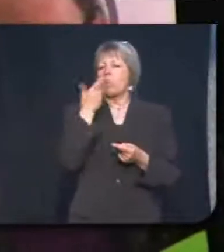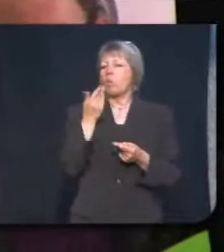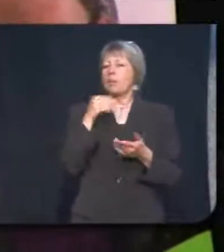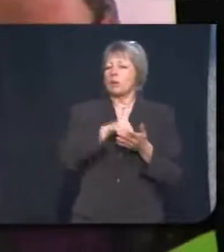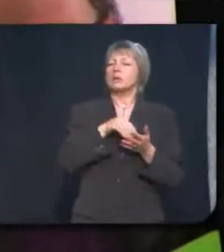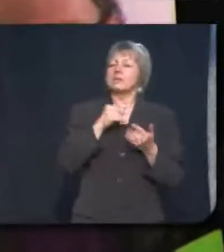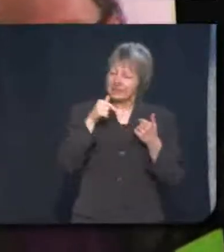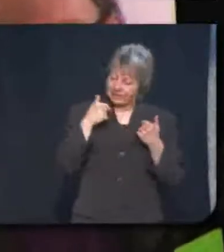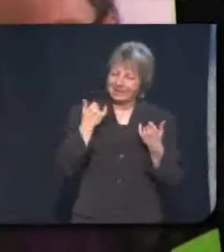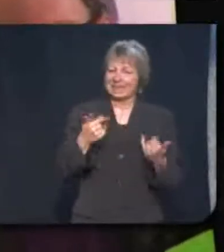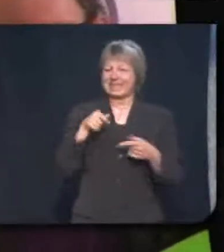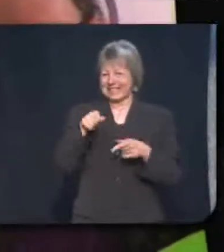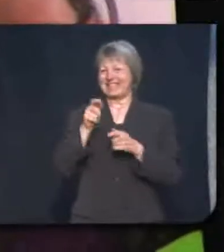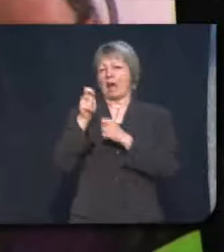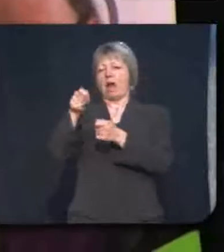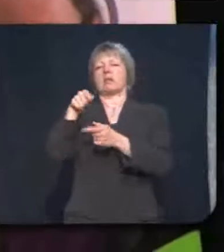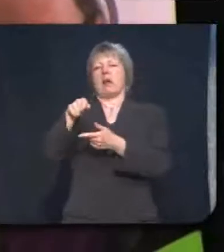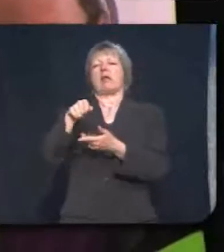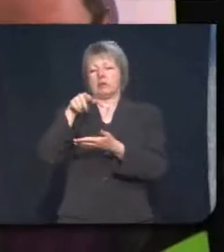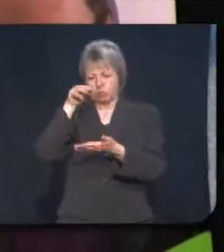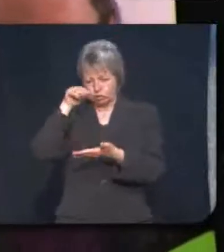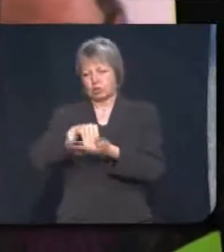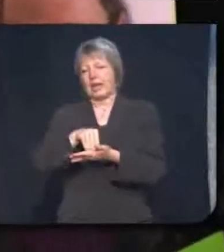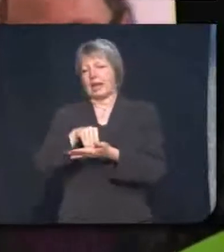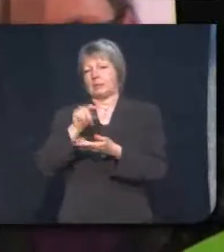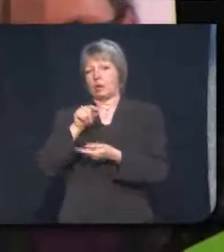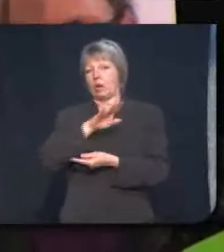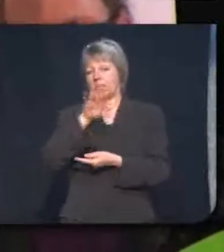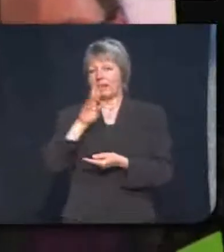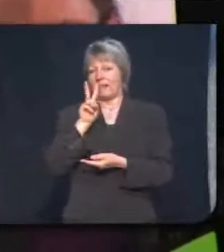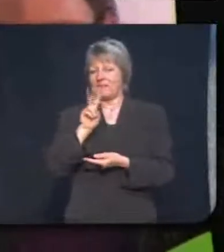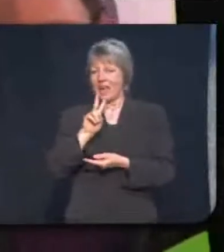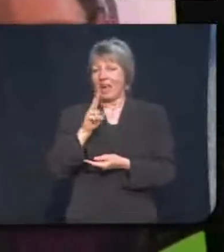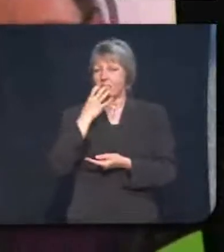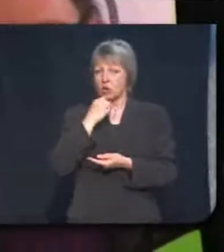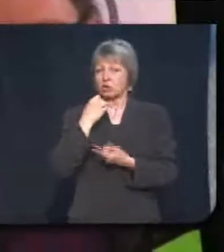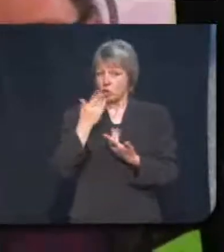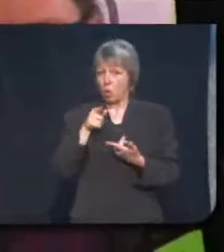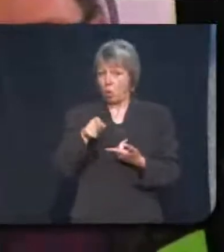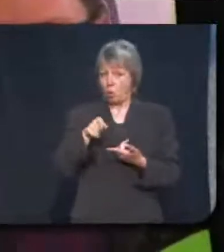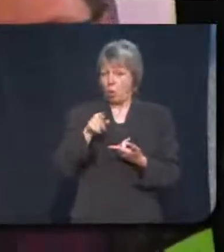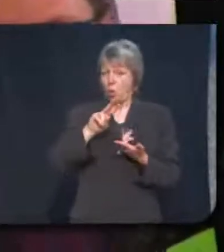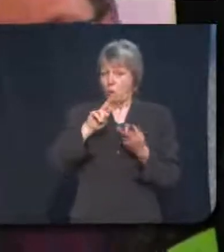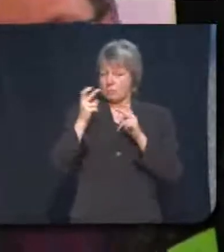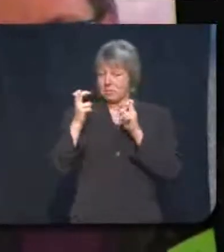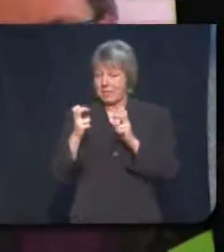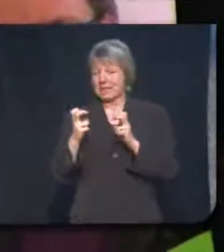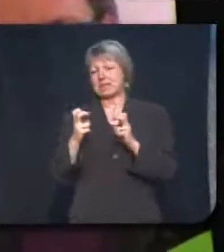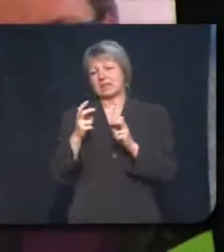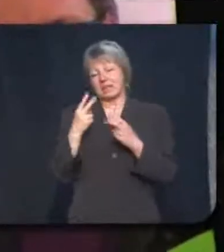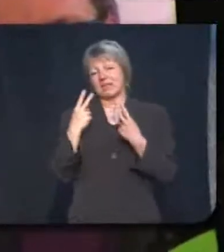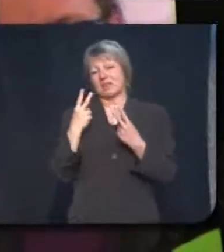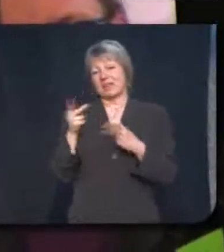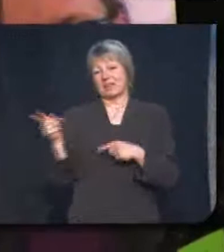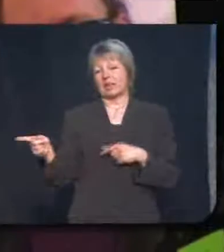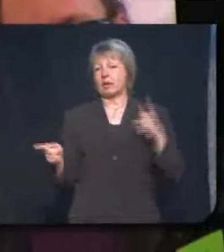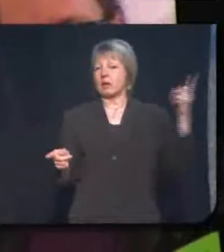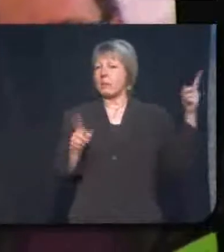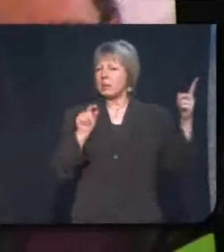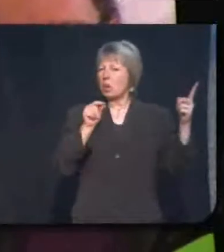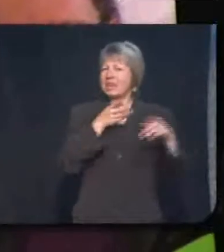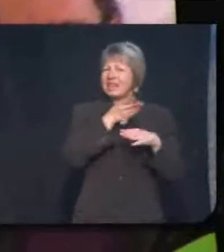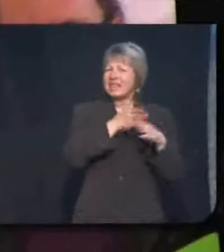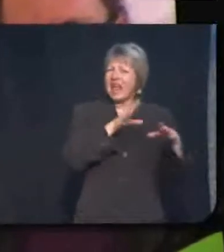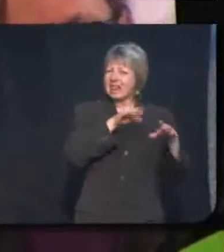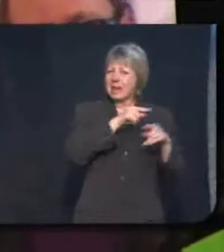konkret reingeschrieben das heißt wenn wir das umsetzen wollen dann muss auch das gewährleistet sein also die Teilnehmer können nicht nachprüfen